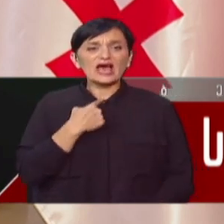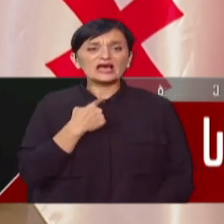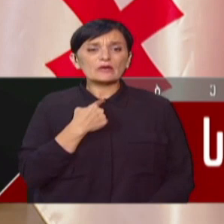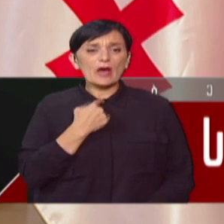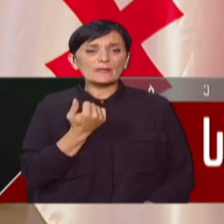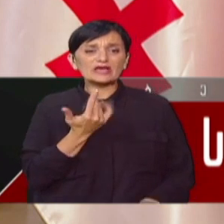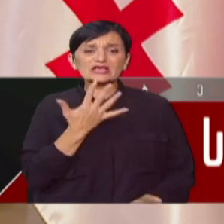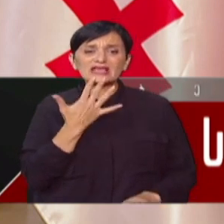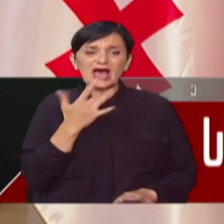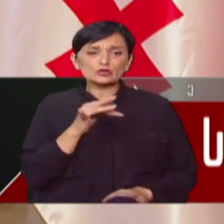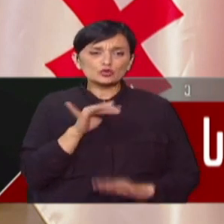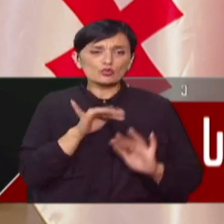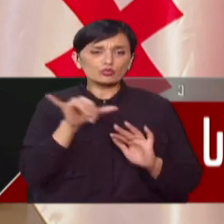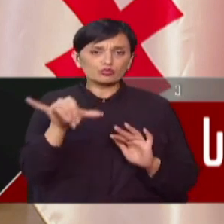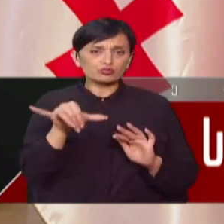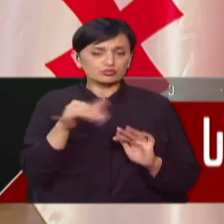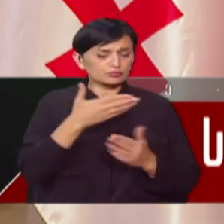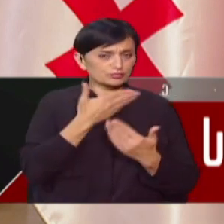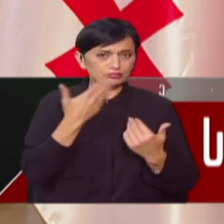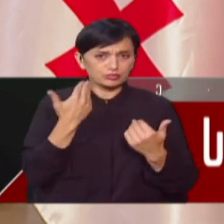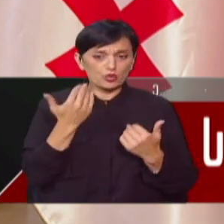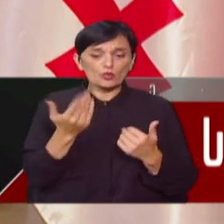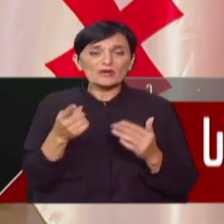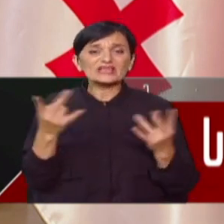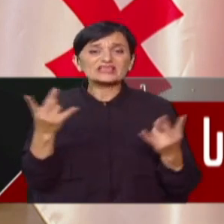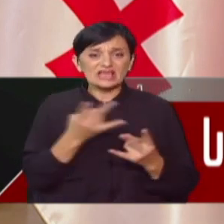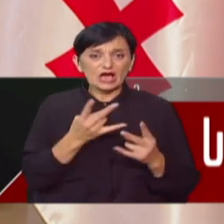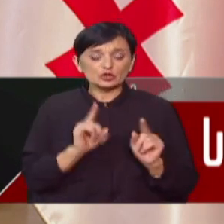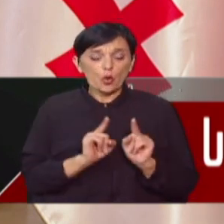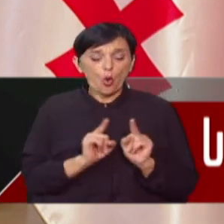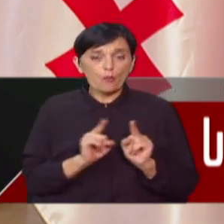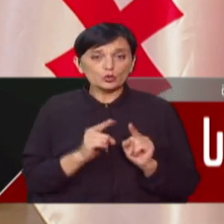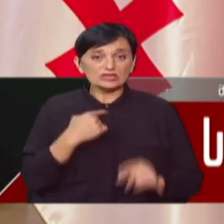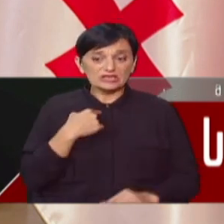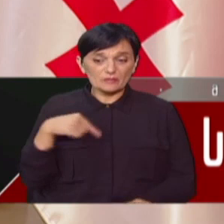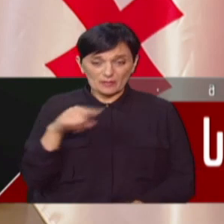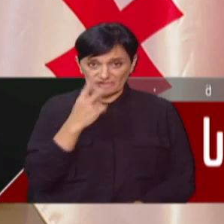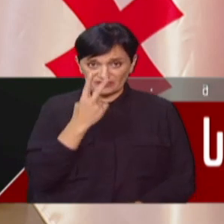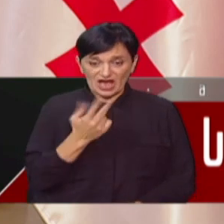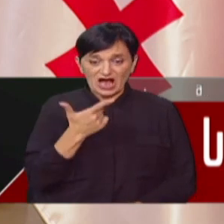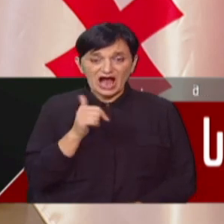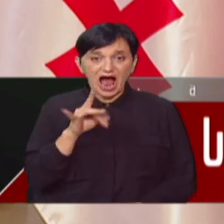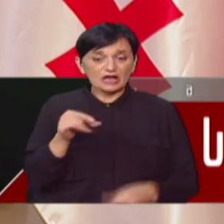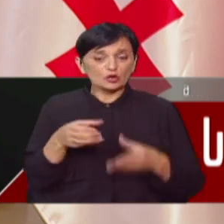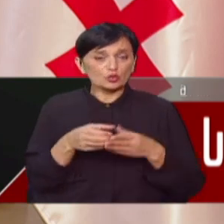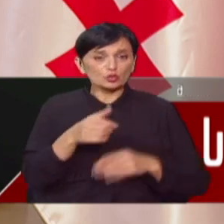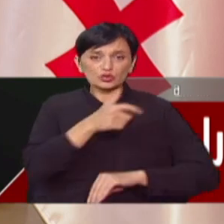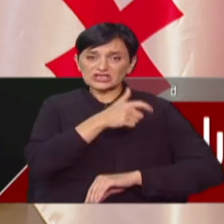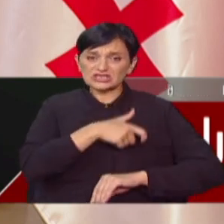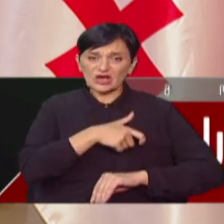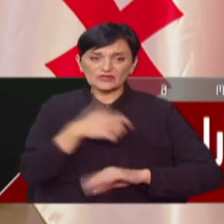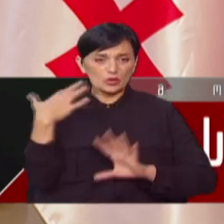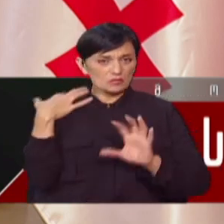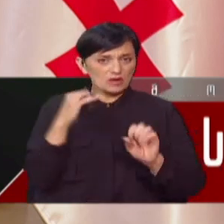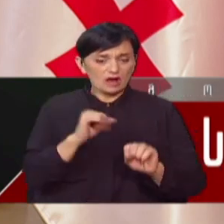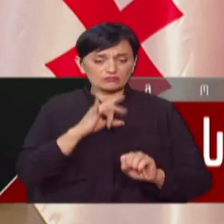რაოდენობა ნაციონალურ მოძრაობას საკუთარ რიგებში არ აქვს და მას დასჭირდება ოპოზიციური ხმები. როგორც ნახეთ, გიორგი გახარიას გუნდის წევრები მათ